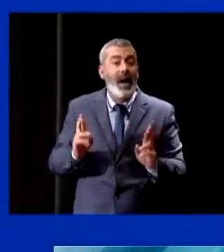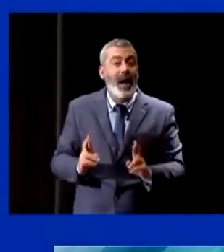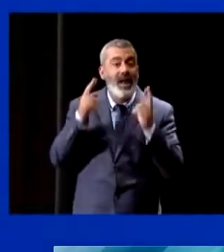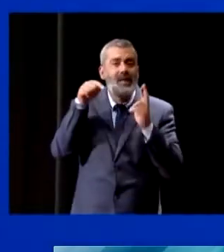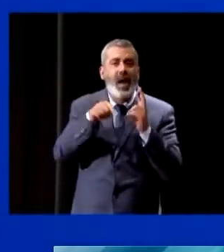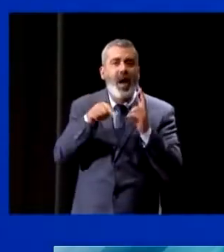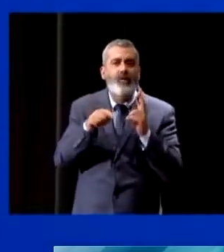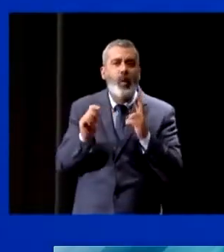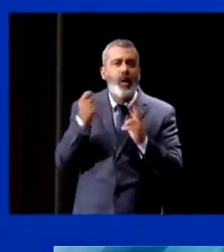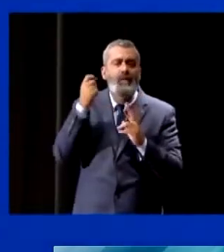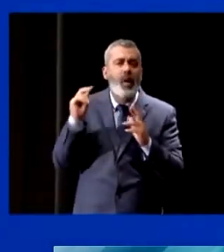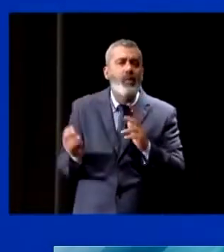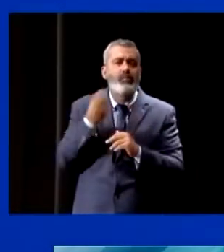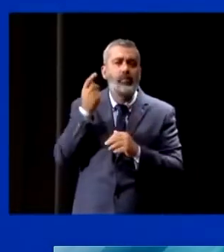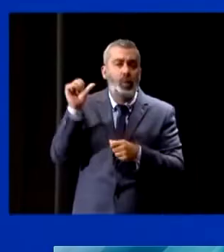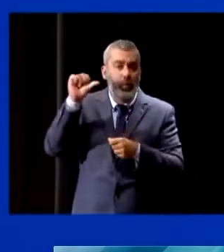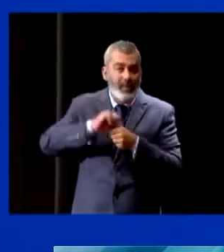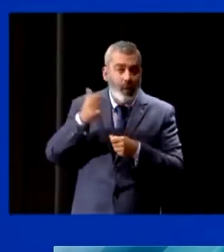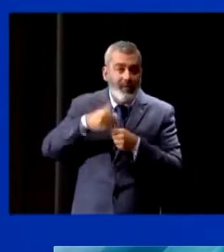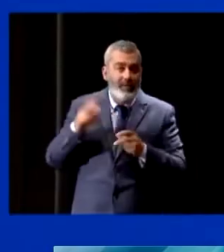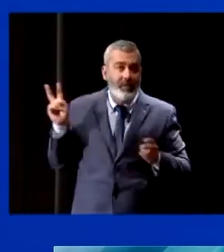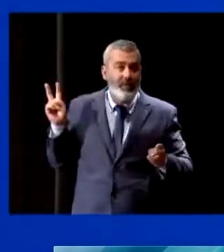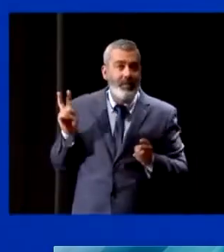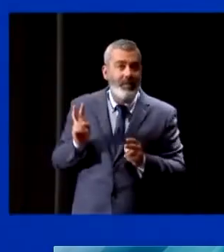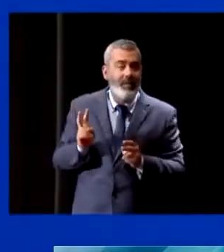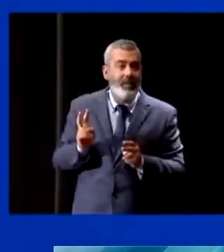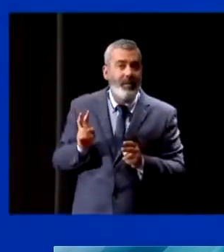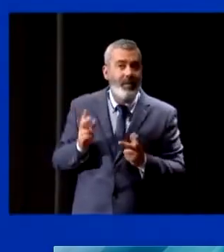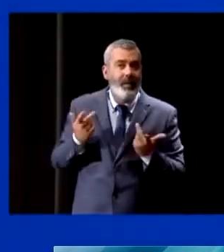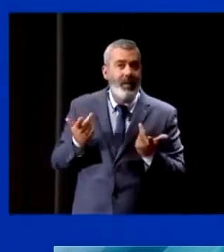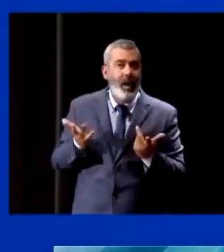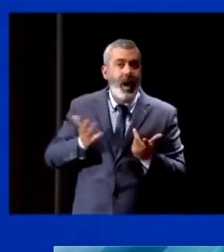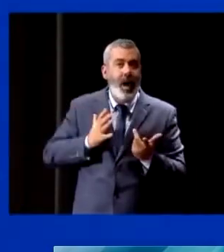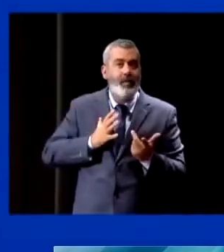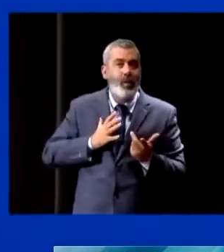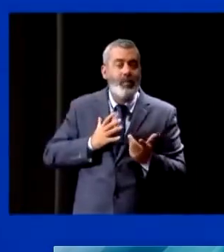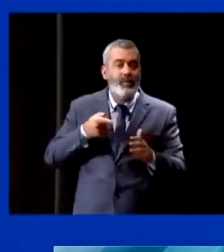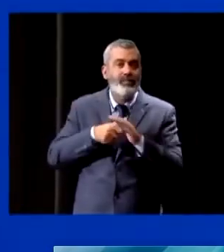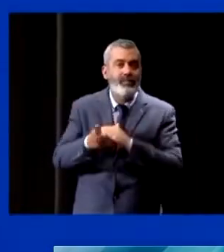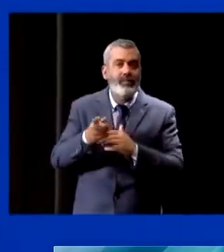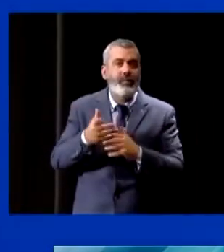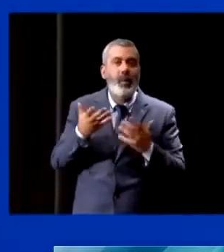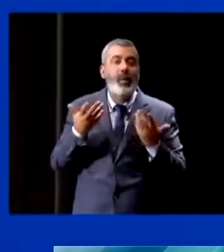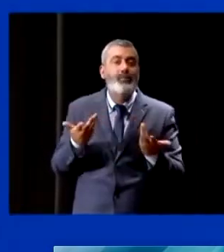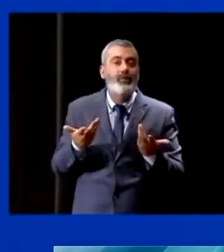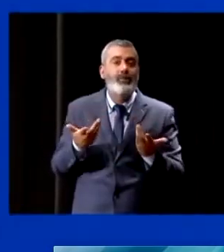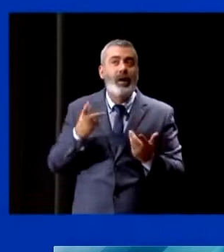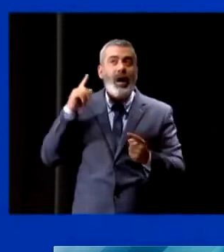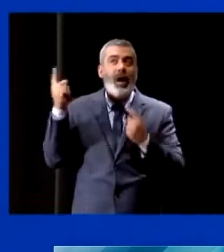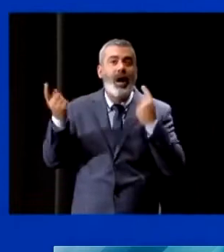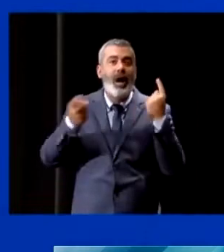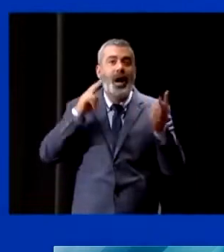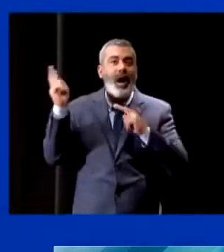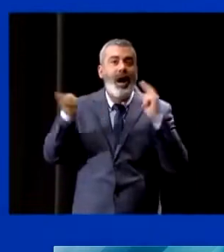εισάγοντας πετρέλαιο και βενζίνη, θα μετακινούνται με τον αέρα και τον ήλιο. Διότι